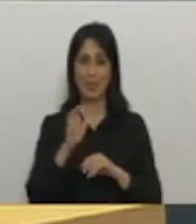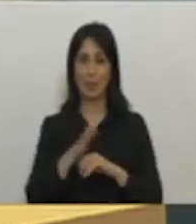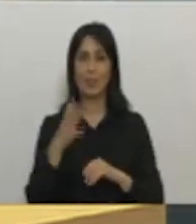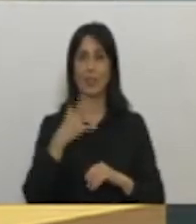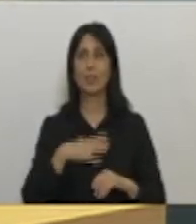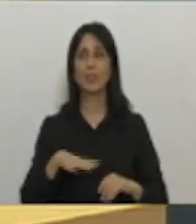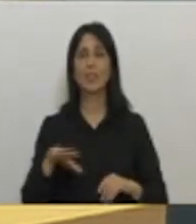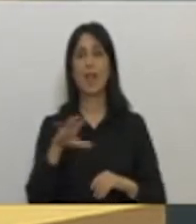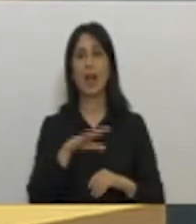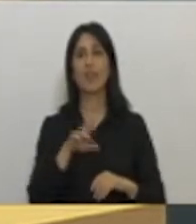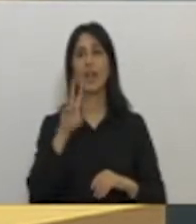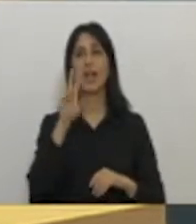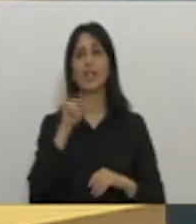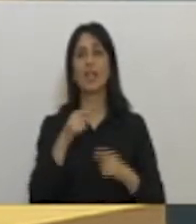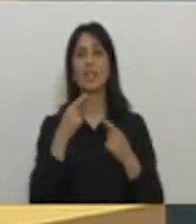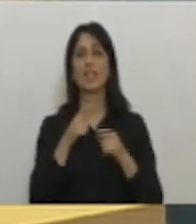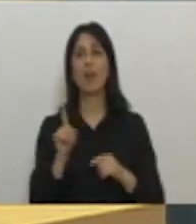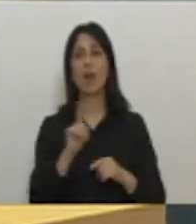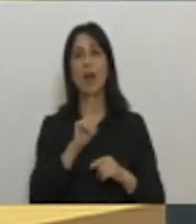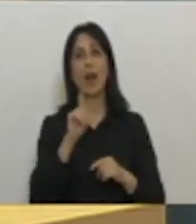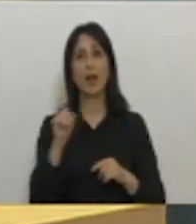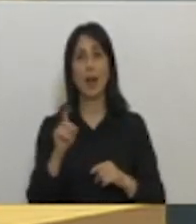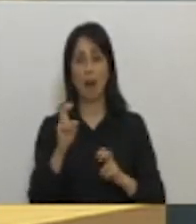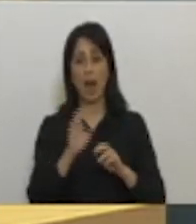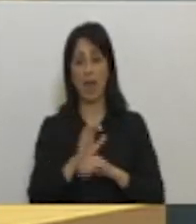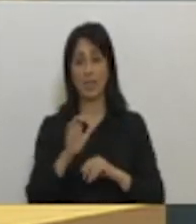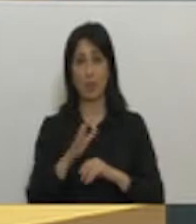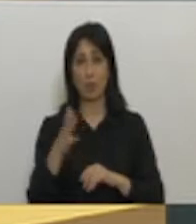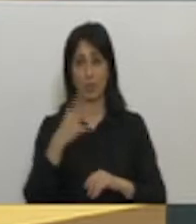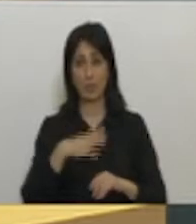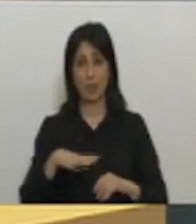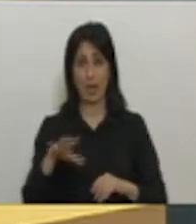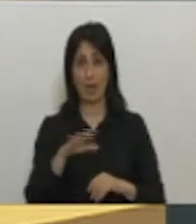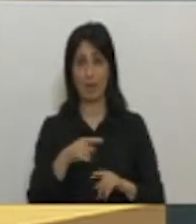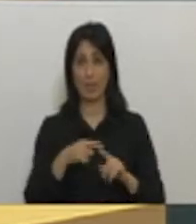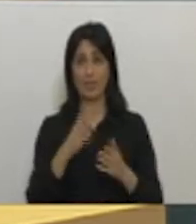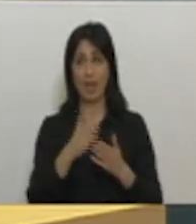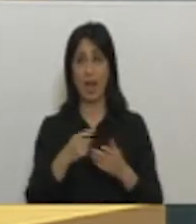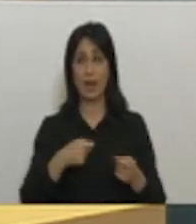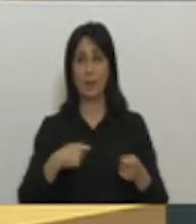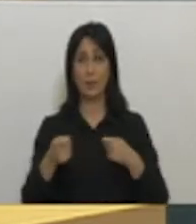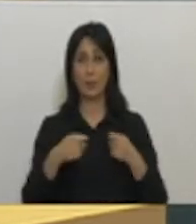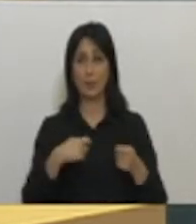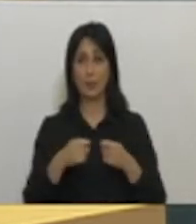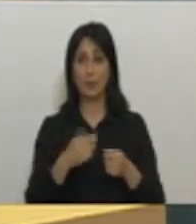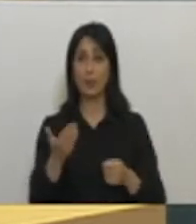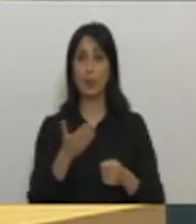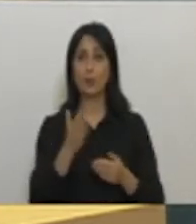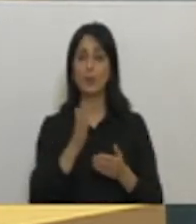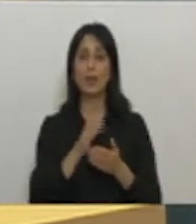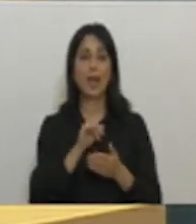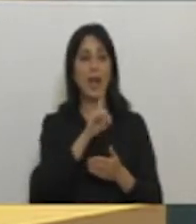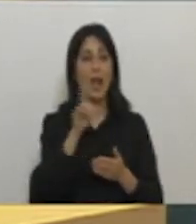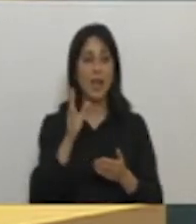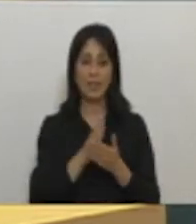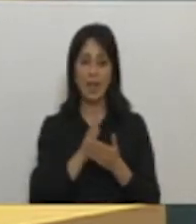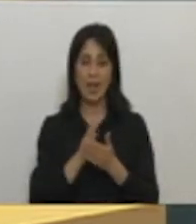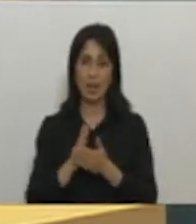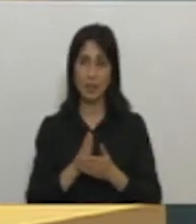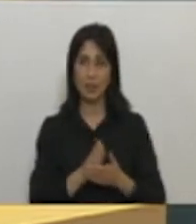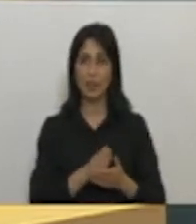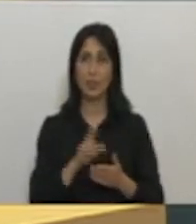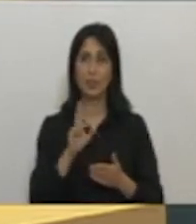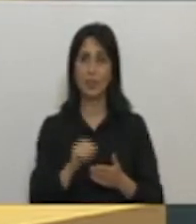საქართველო და სხვა რამე. აწარმოე საქართველო, ეს არის ბიზნესმენები, რომლებსაც რაღაცა გააჩნიათ